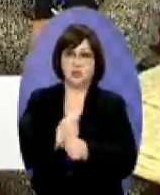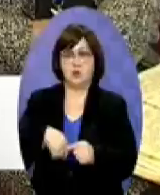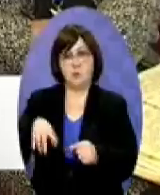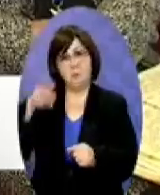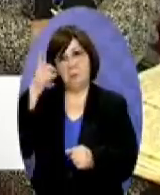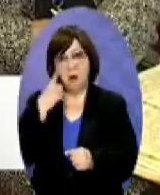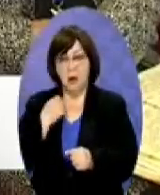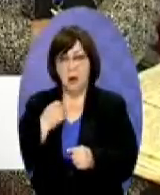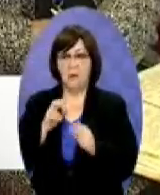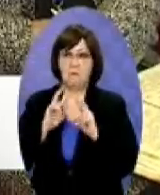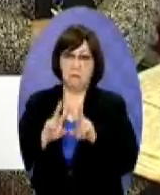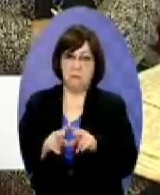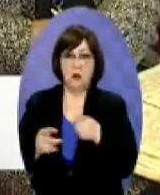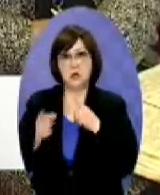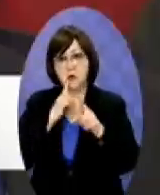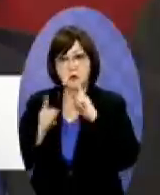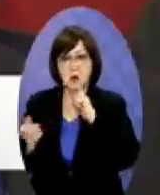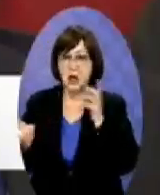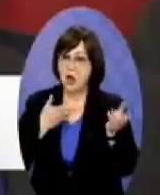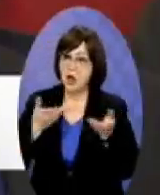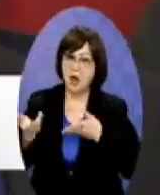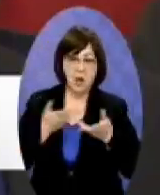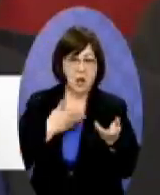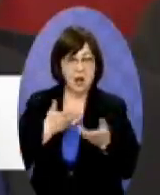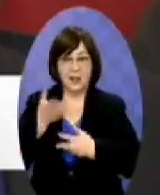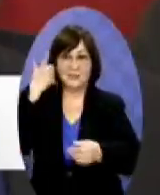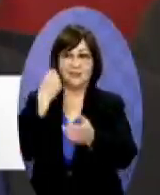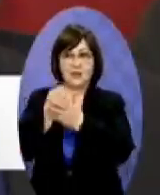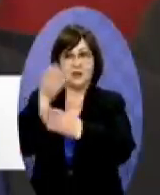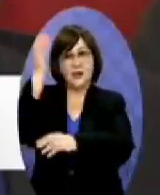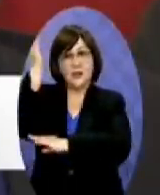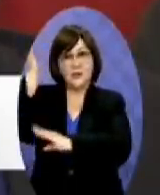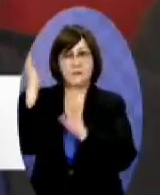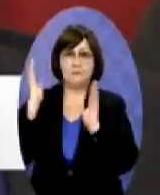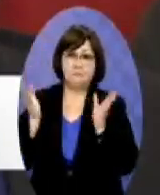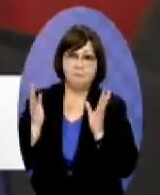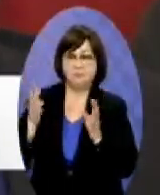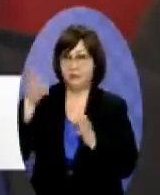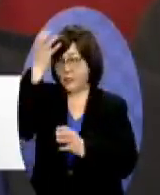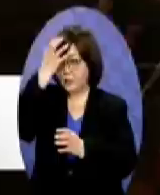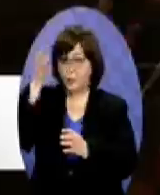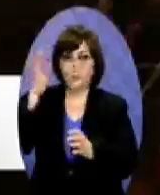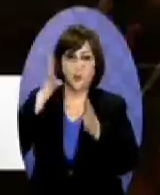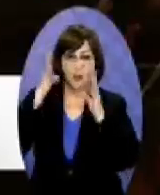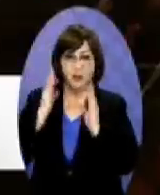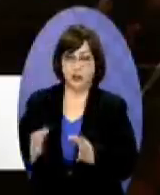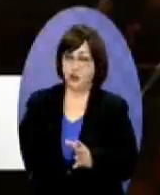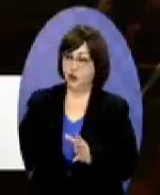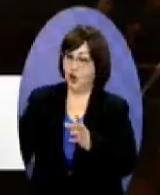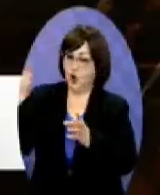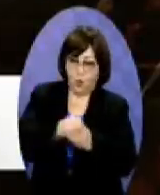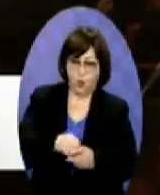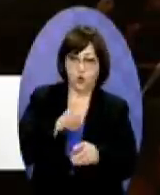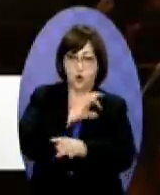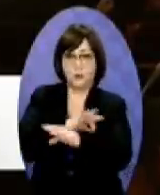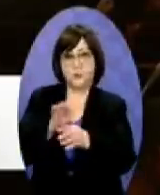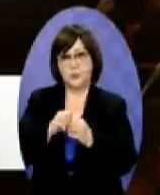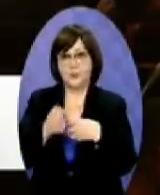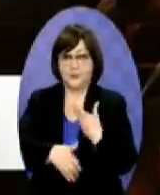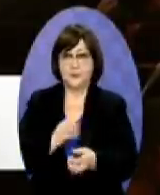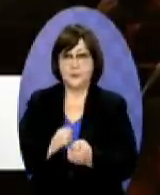маргааш үргэлжлэх юм. За зөвлөгөөнд оролцогчдын гаргасан санал дүгнэлтийг засгийн газрын бодлого шийдвэрүүдийн төсөлд тусгана гэсэн чиглэлтэй